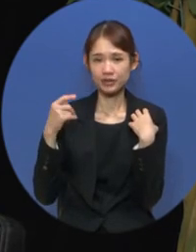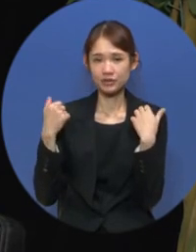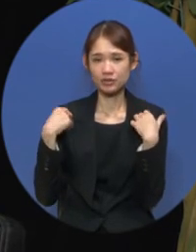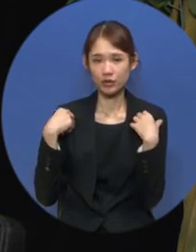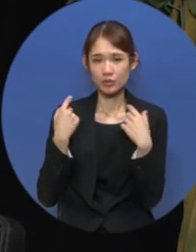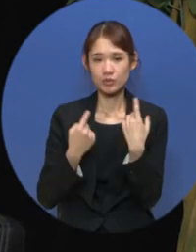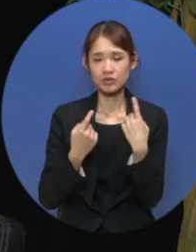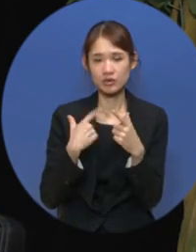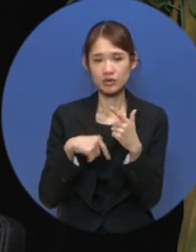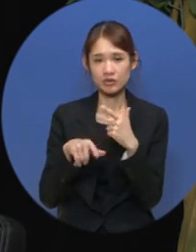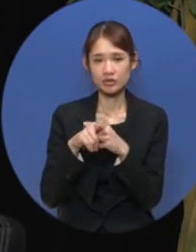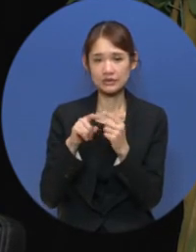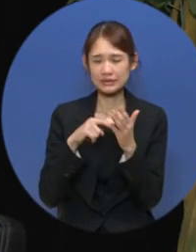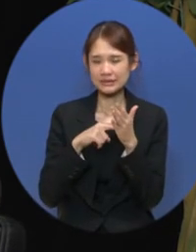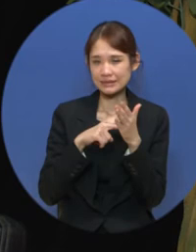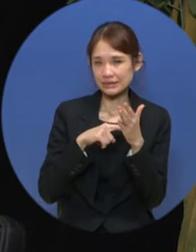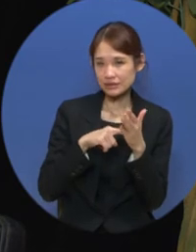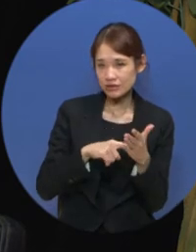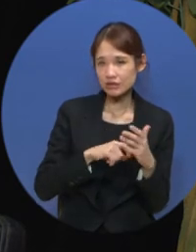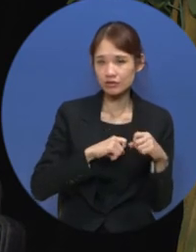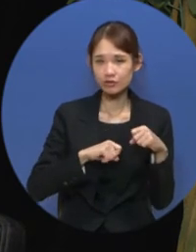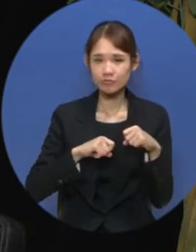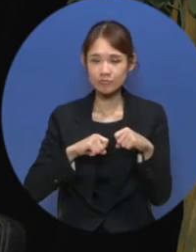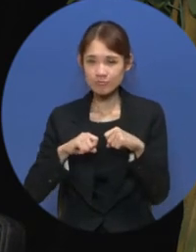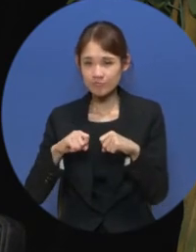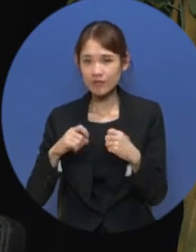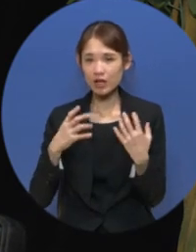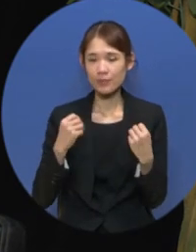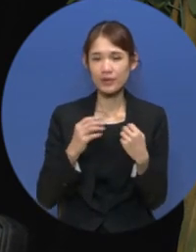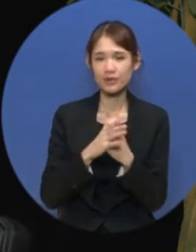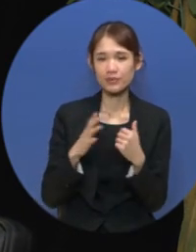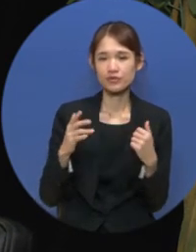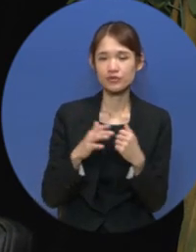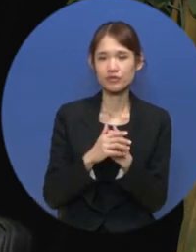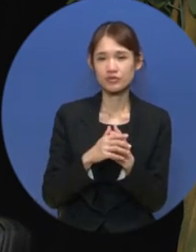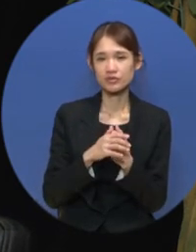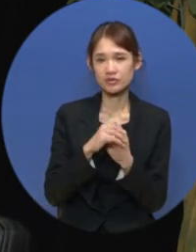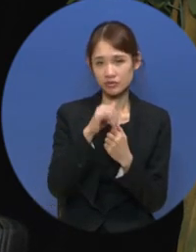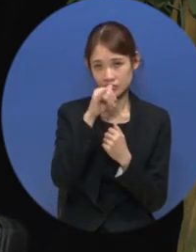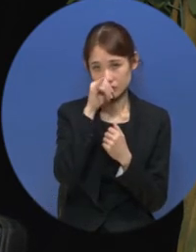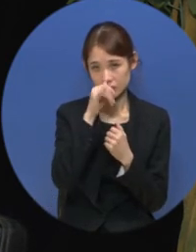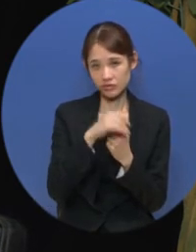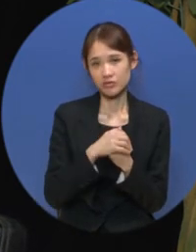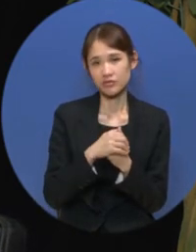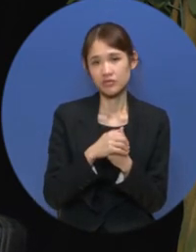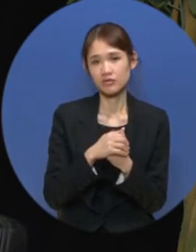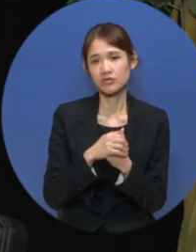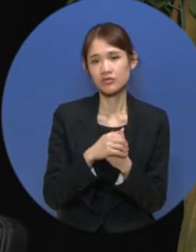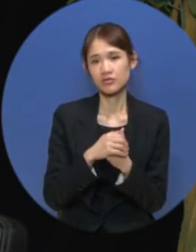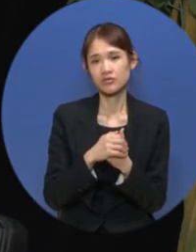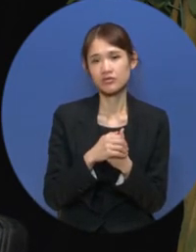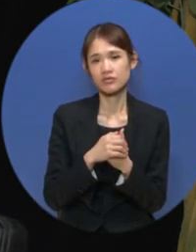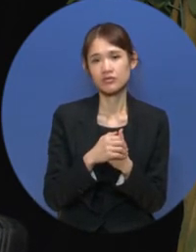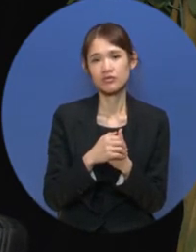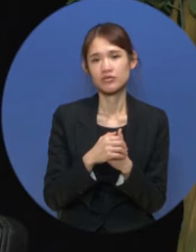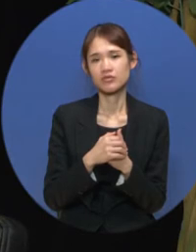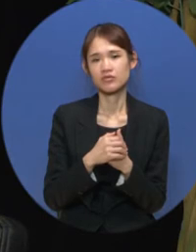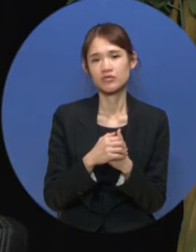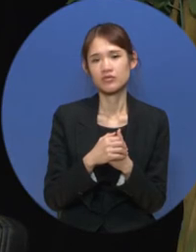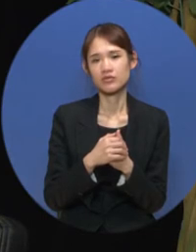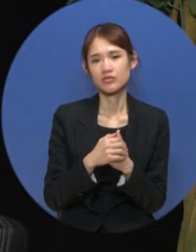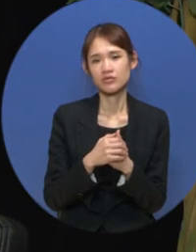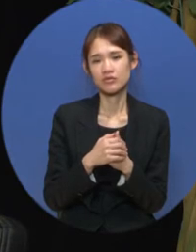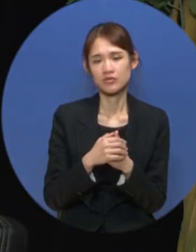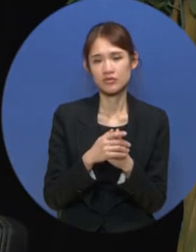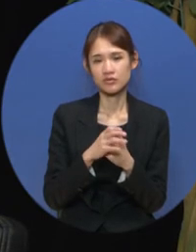착용한 액션밴드 정도보다 더 큰 추진과 아. 이제 좀 활동량이 있으신 분들이 또 있었습니다. 네. 그래서 저희가